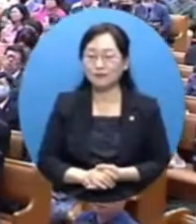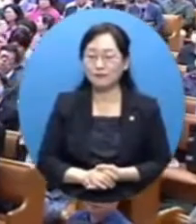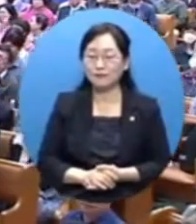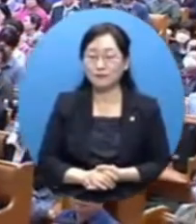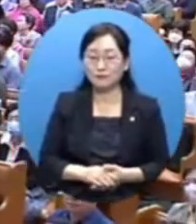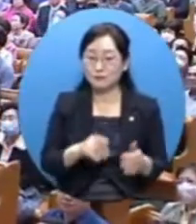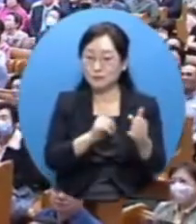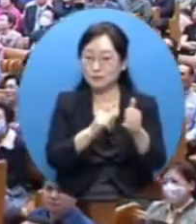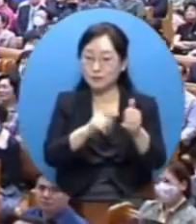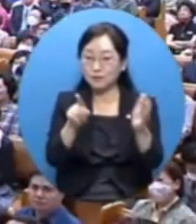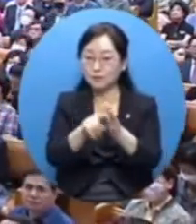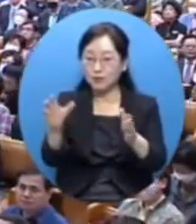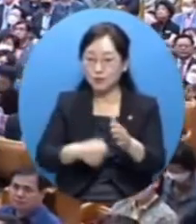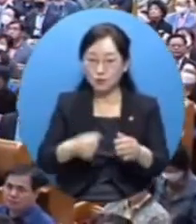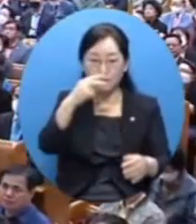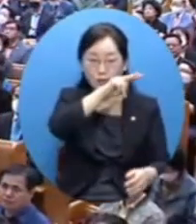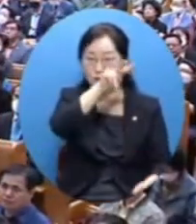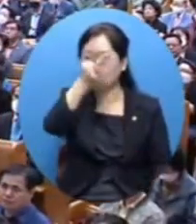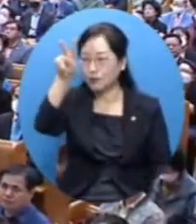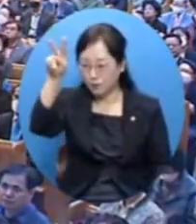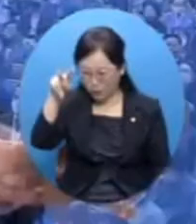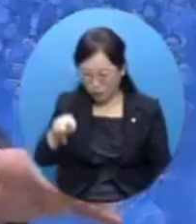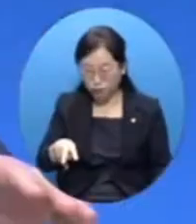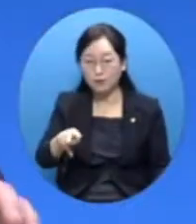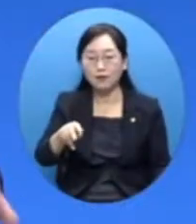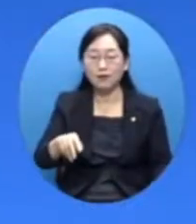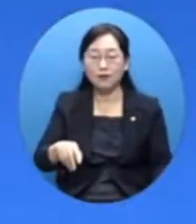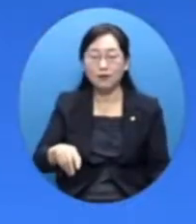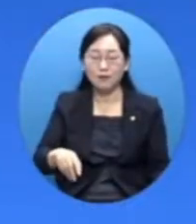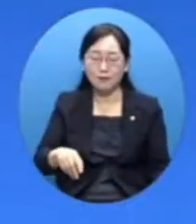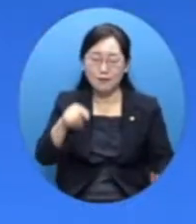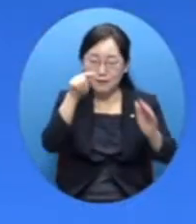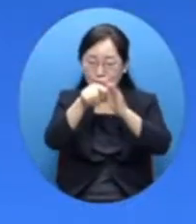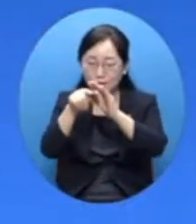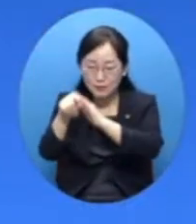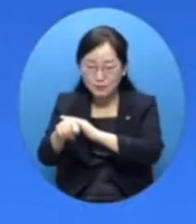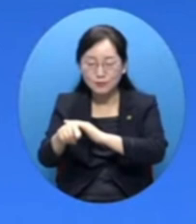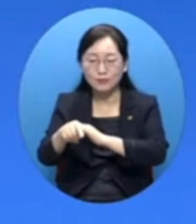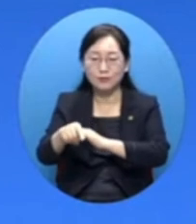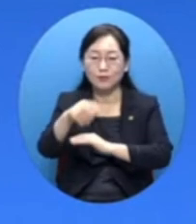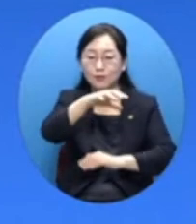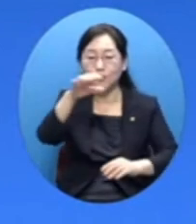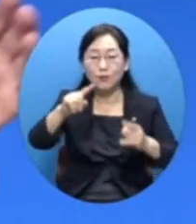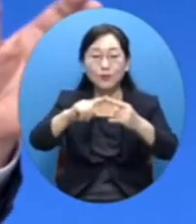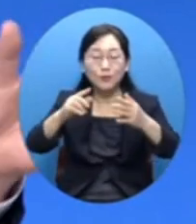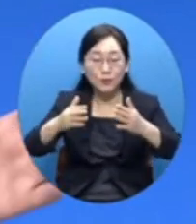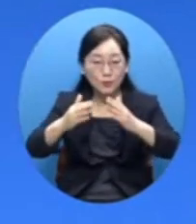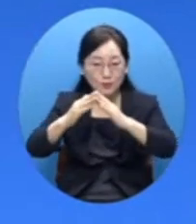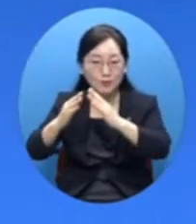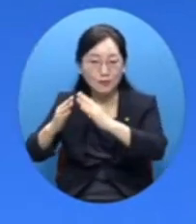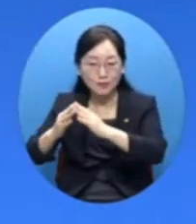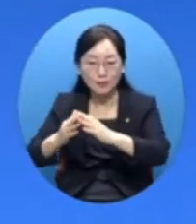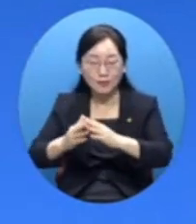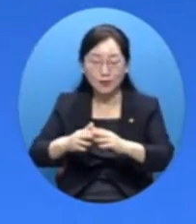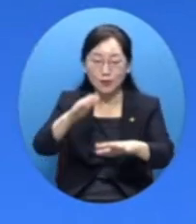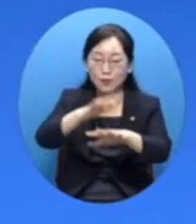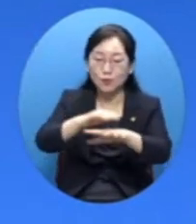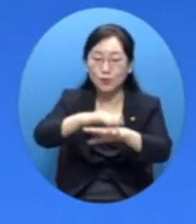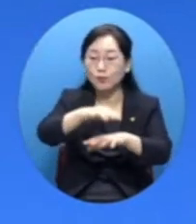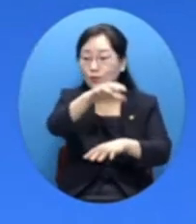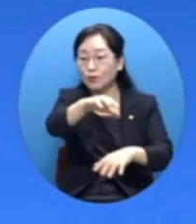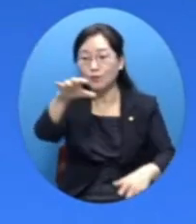이분은 믿음으로 동사한을 바라봤습니다 간 것마다 그가 세운 그 모든 농촌의